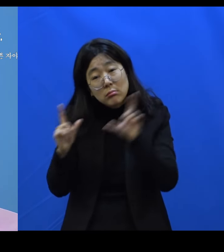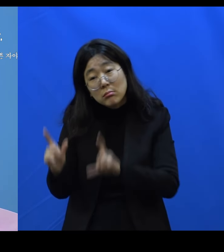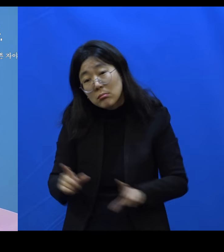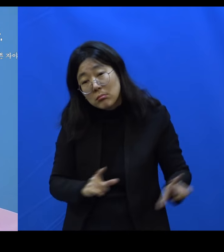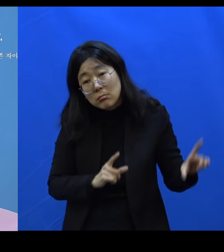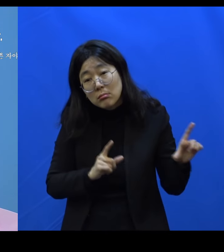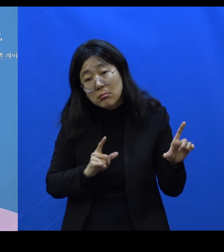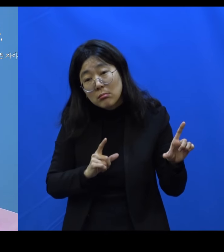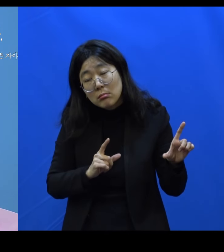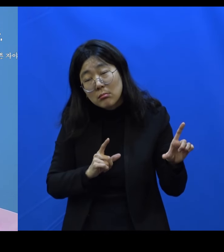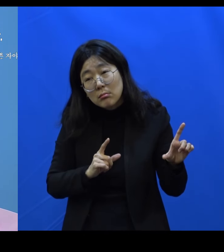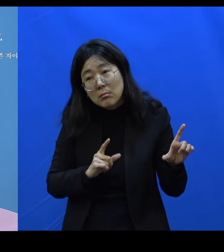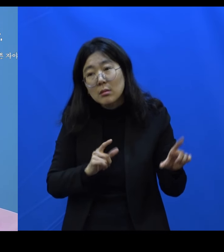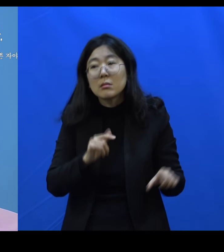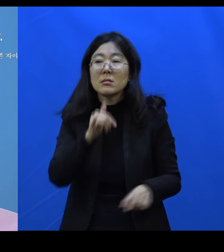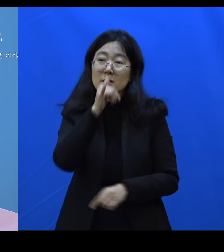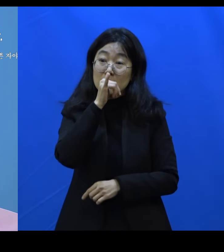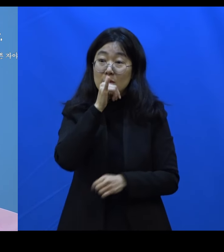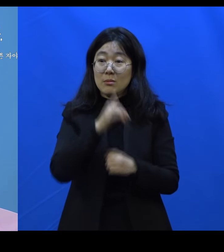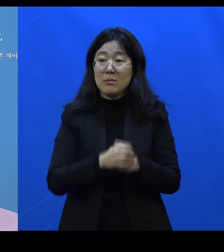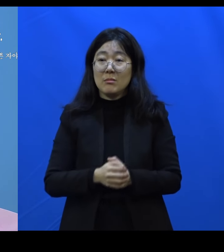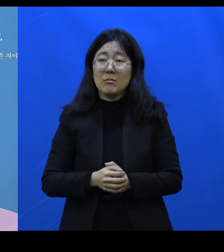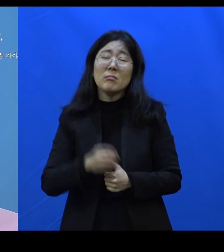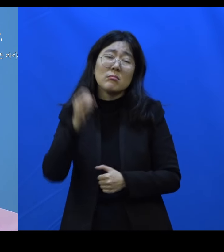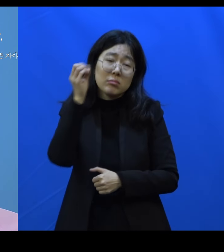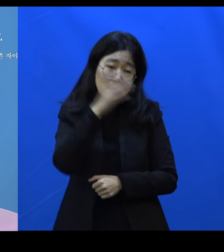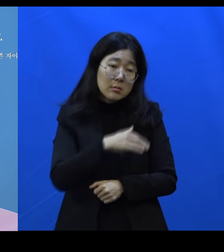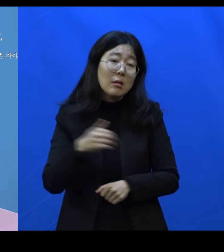이런 경험을 하신 분들이 여러분들 가운데 있을 거예요.